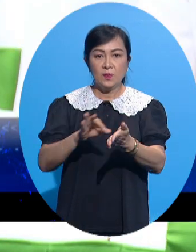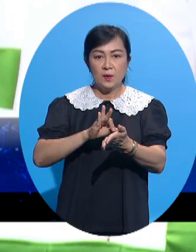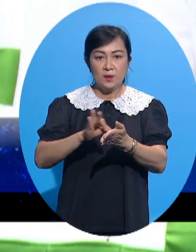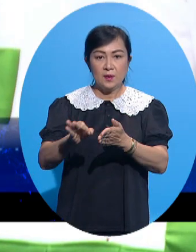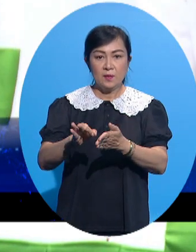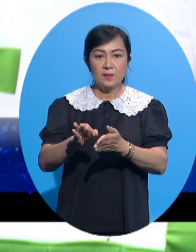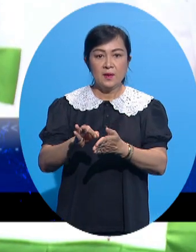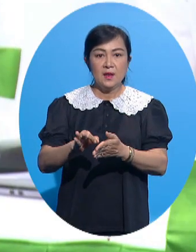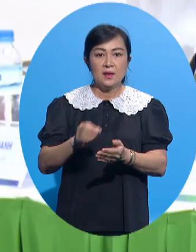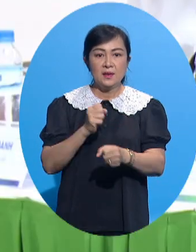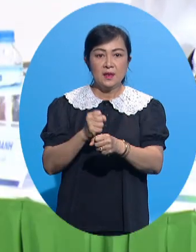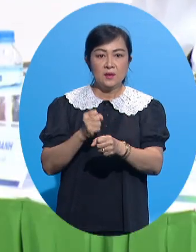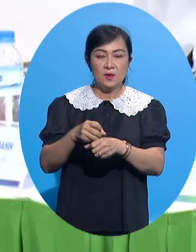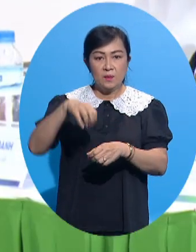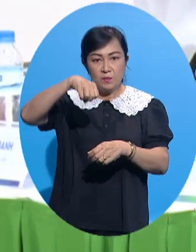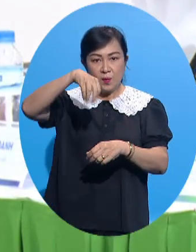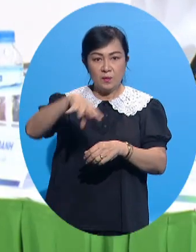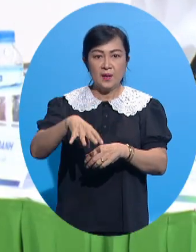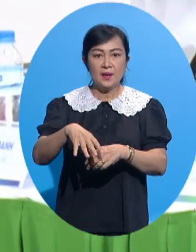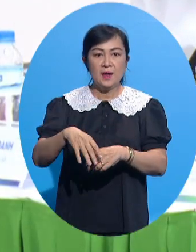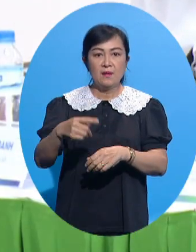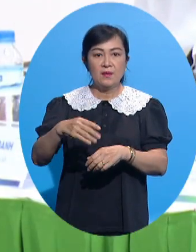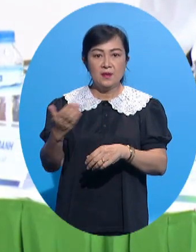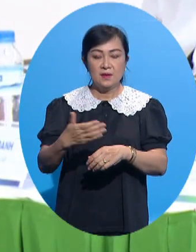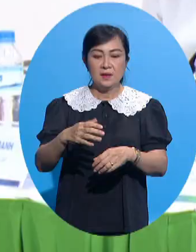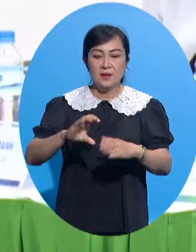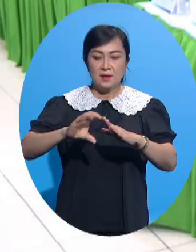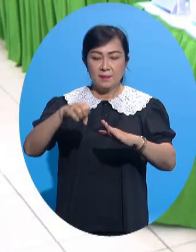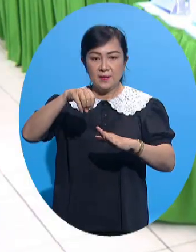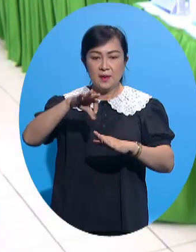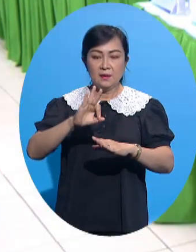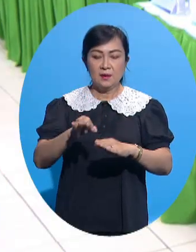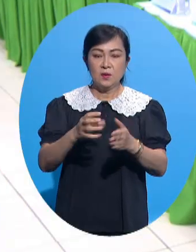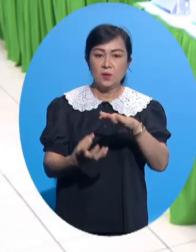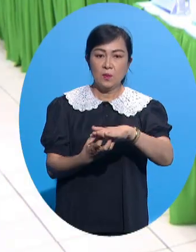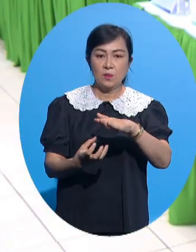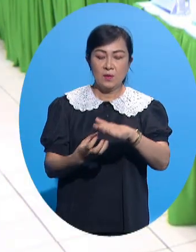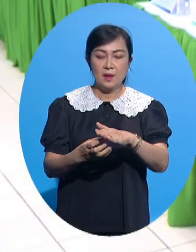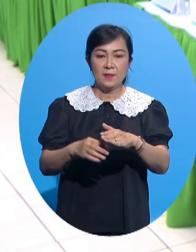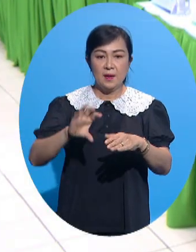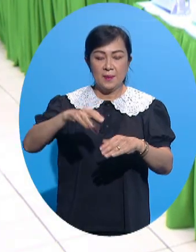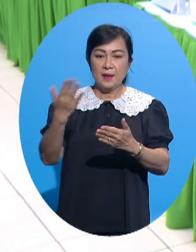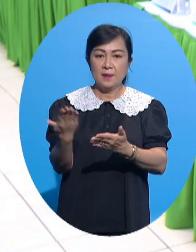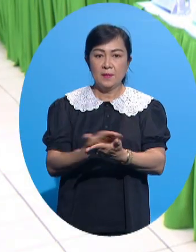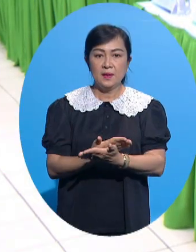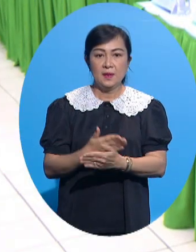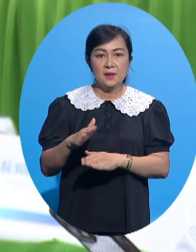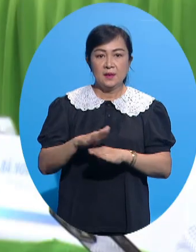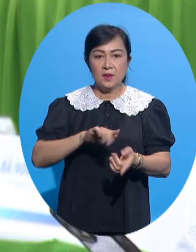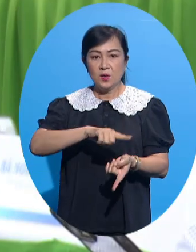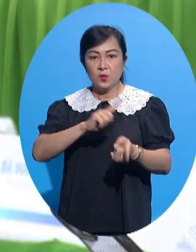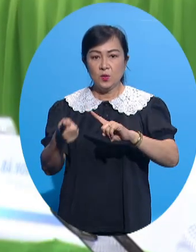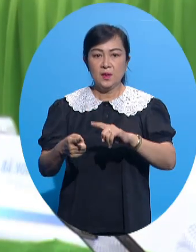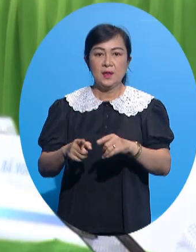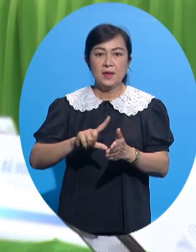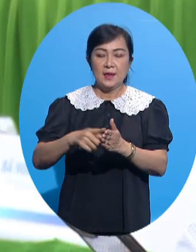tiền Internet, chuyên sản xuất bóng đèn và phích nước, trở thành nhà máy sản xuất điện tử quy mô công nghiệp trên những dây chuyền hiện đại. Để thực hiện bước chuyển mình thích